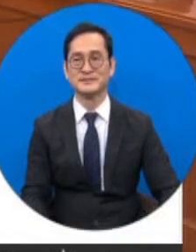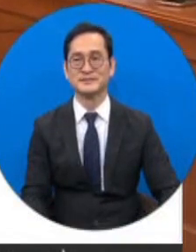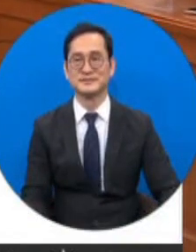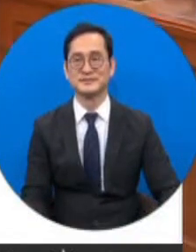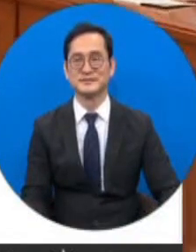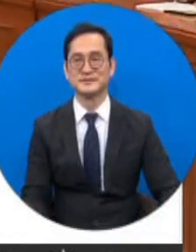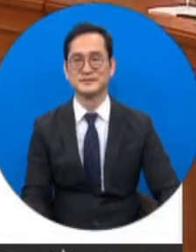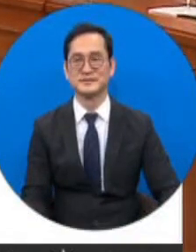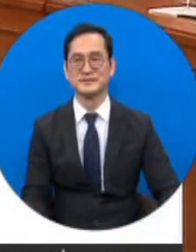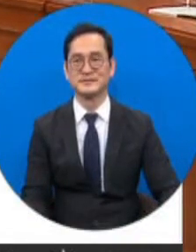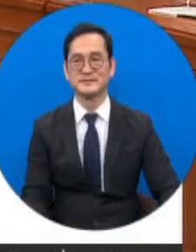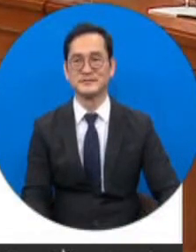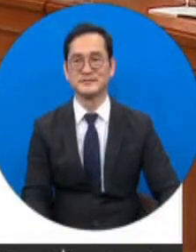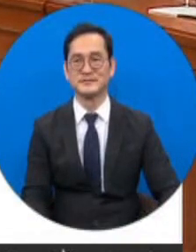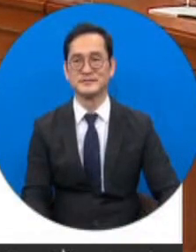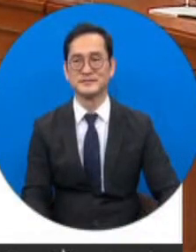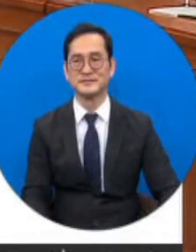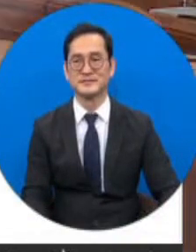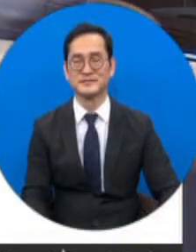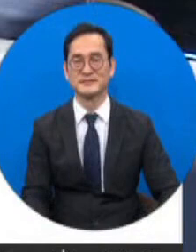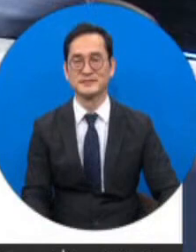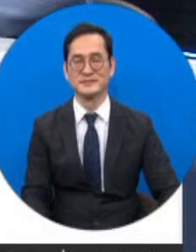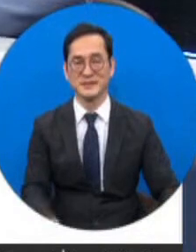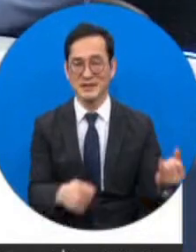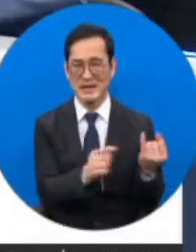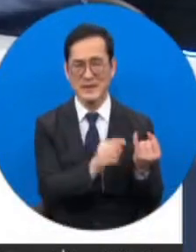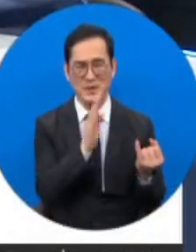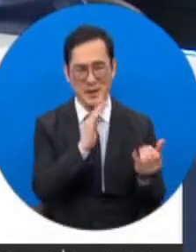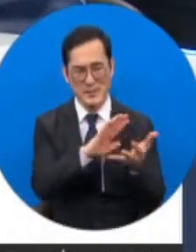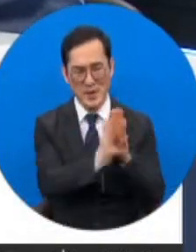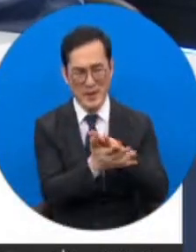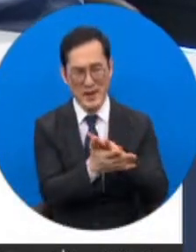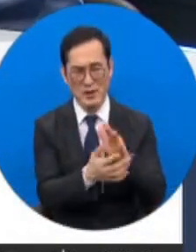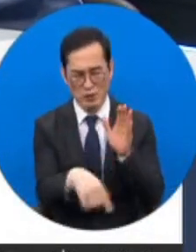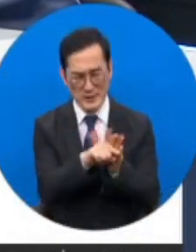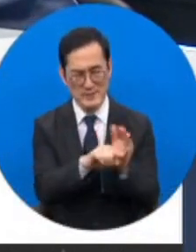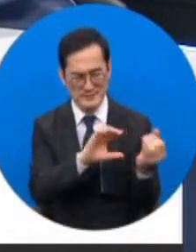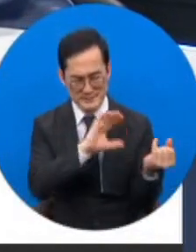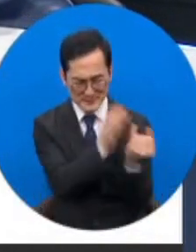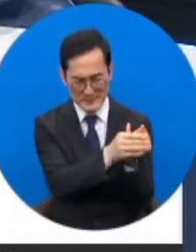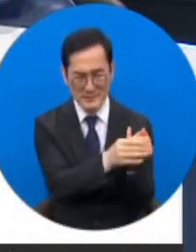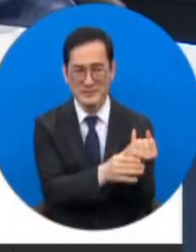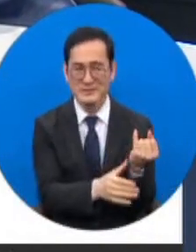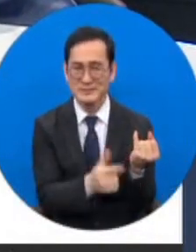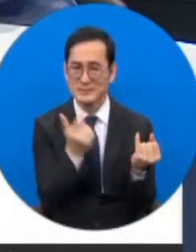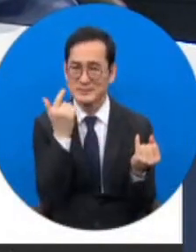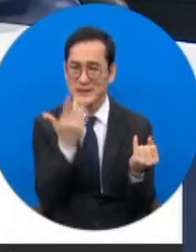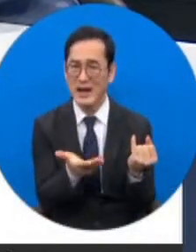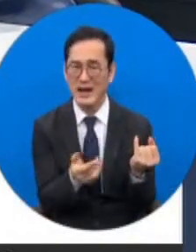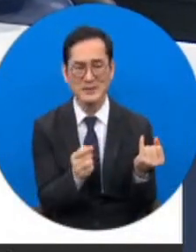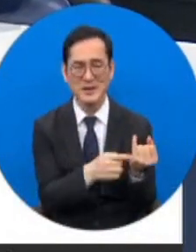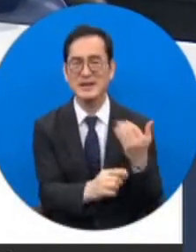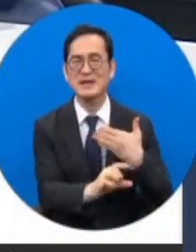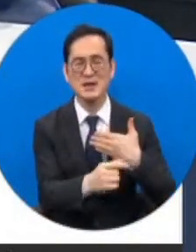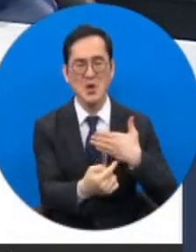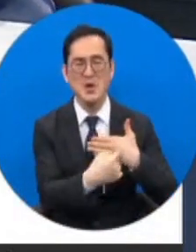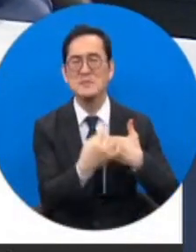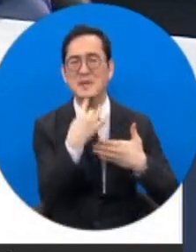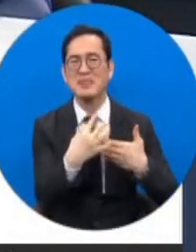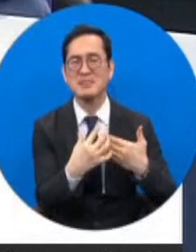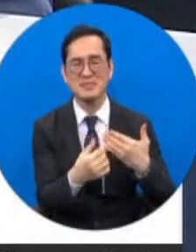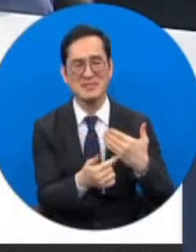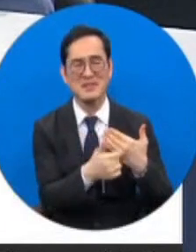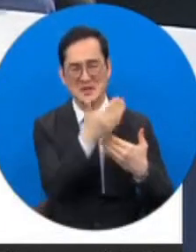길을 갈 거 지 냐 아니면 단순한 일회성 이냐 이렇게 많이 나온다 면서 의견이 갈리기도 한다 고 내부의 얘기가 들리던 되요